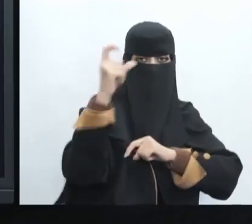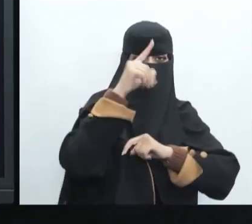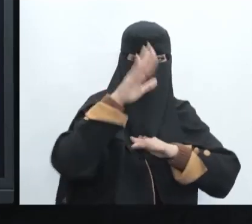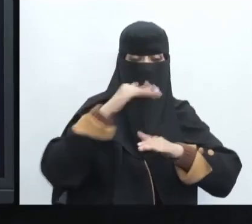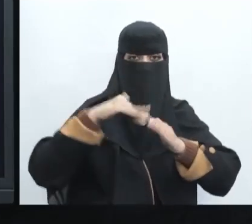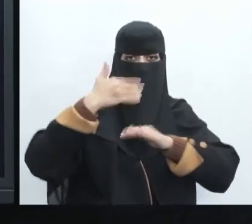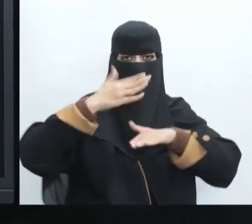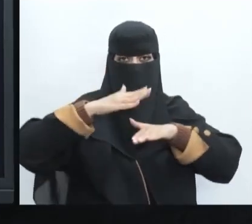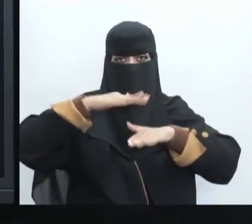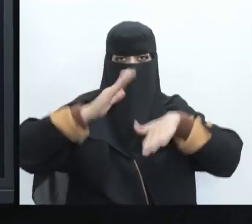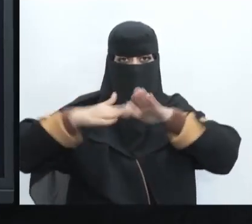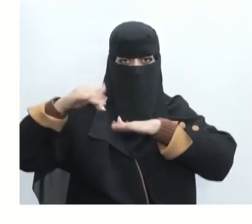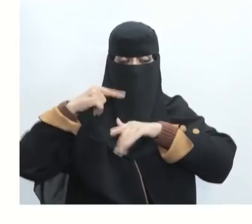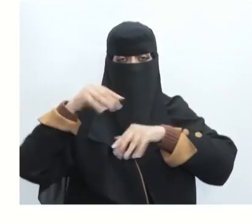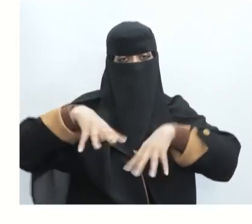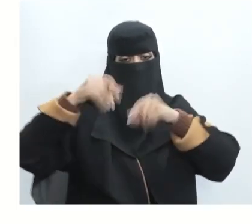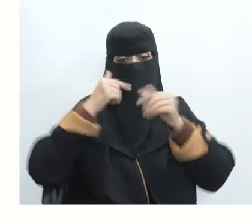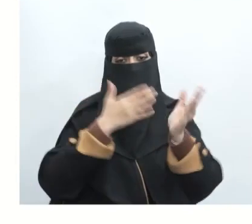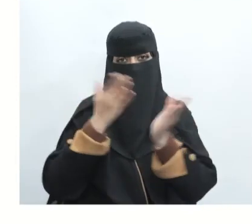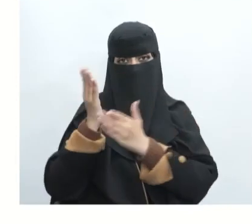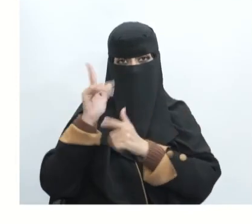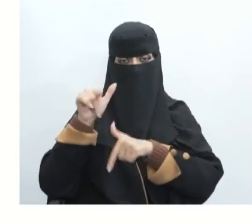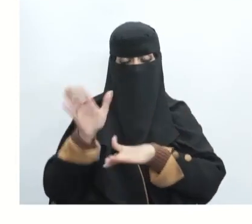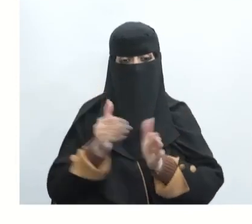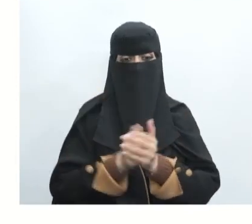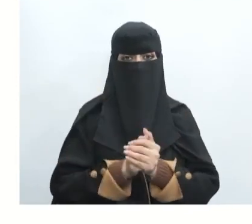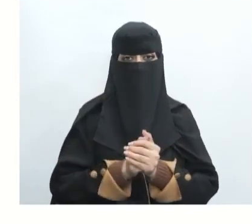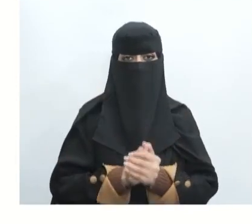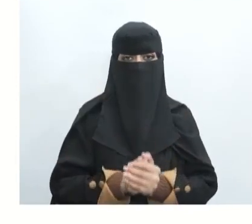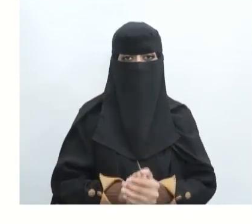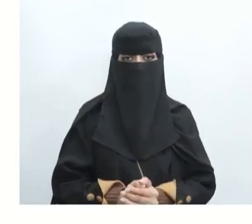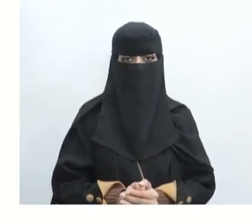بحرا وبرا ها ابناء وبنات الطلاب